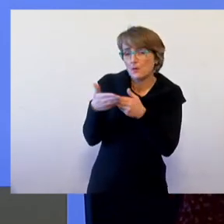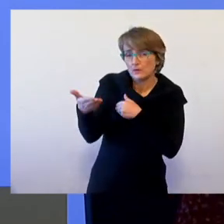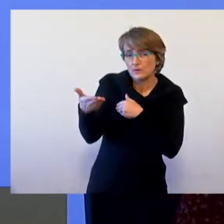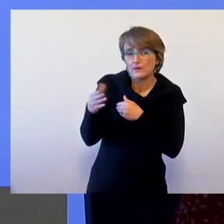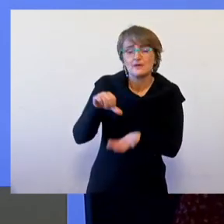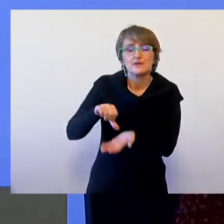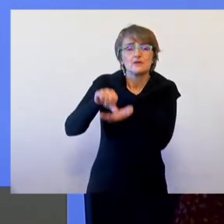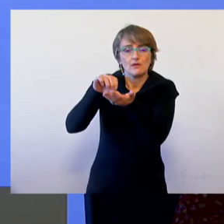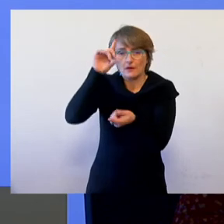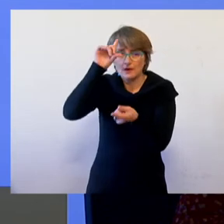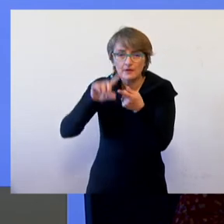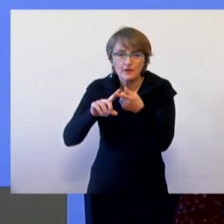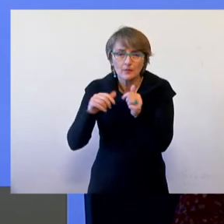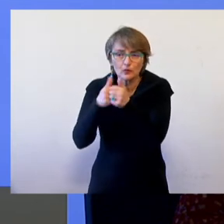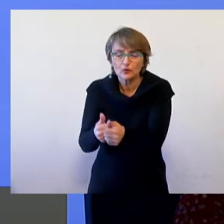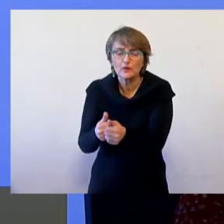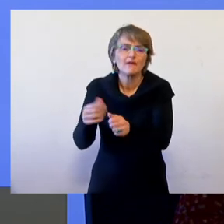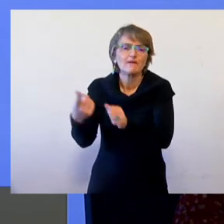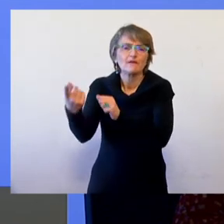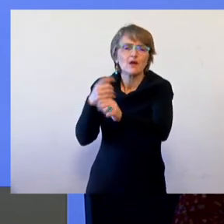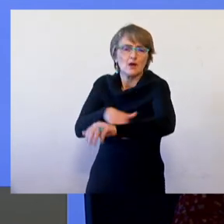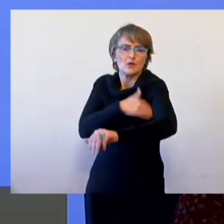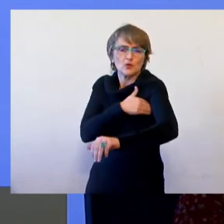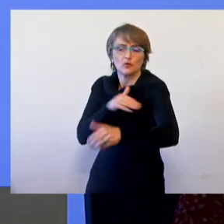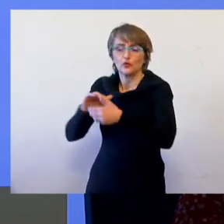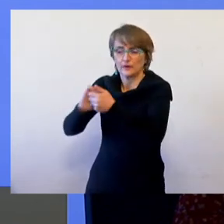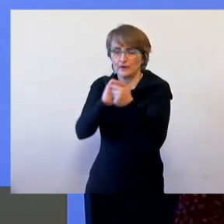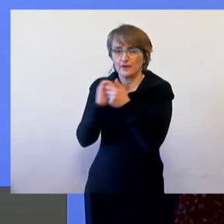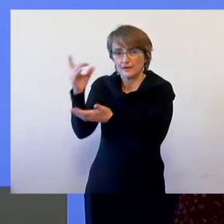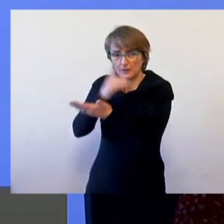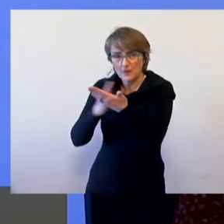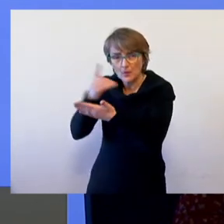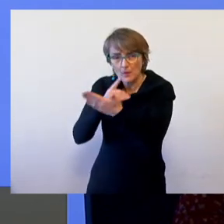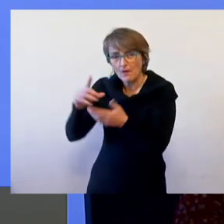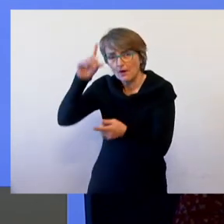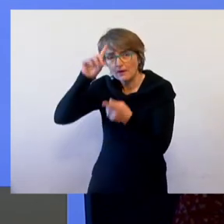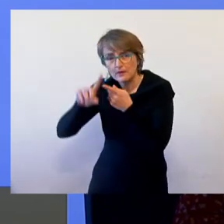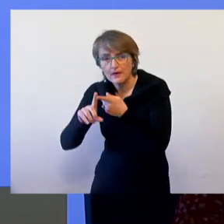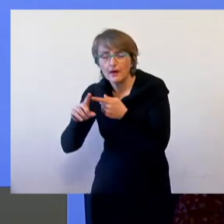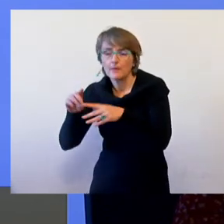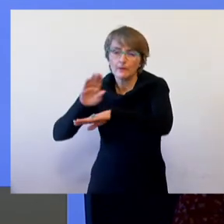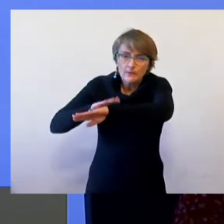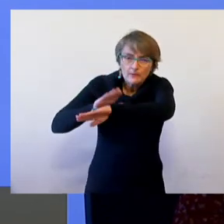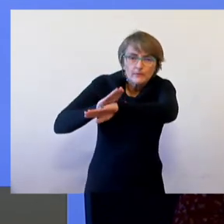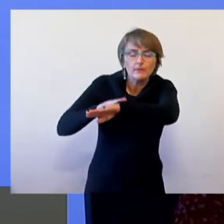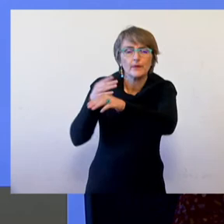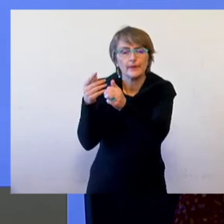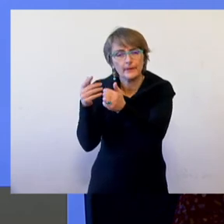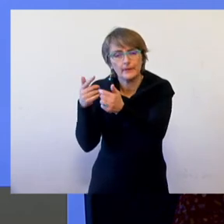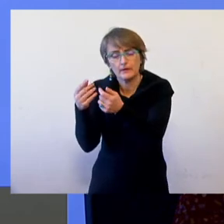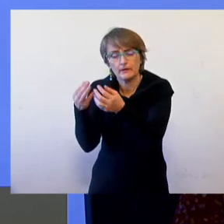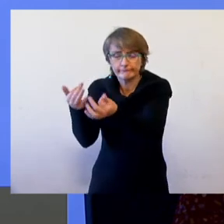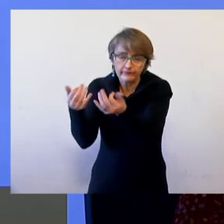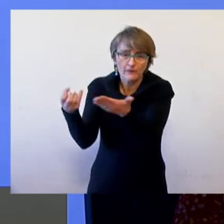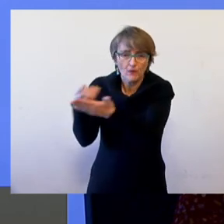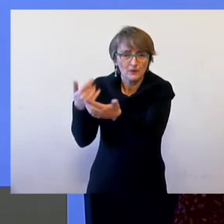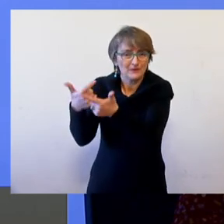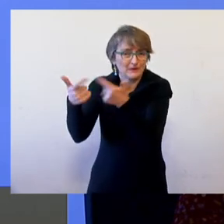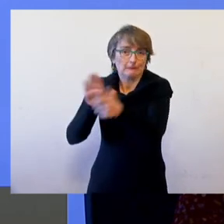centre de planification dans l'agence de solidarité du département. Voilà, donc c'est l'ensemble de ces points, et donc cette